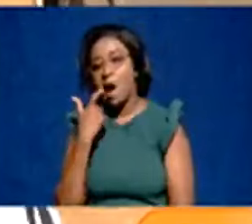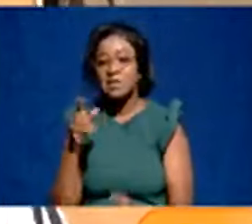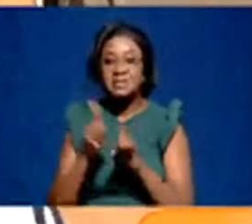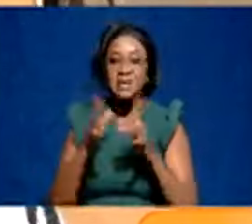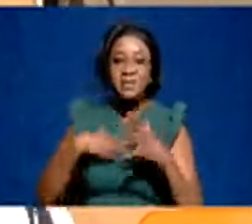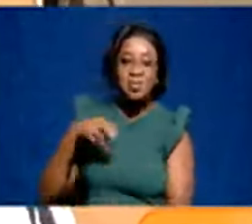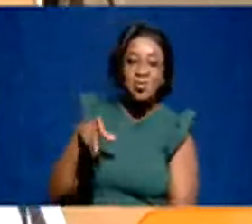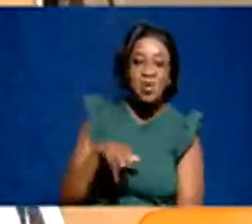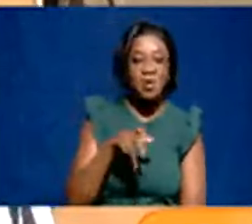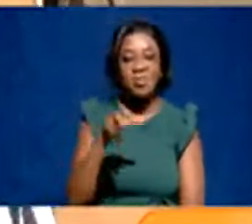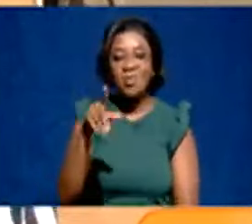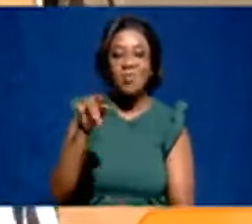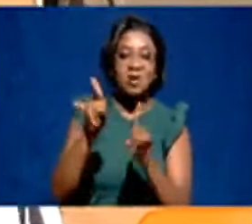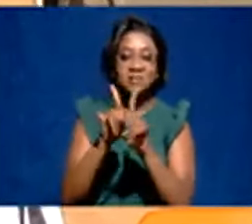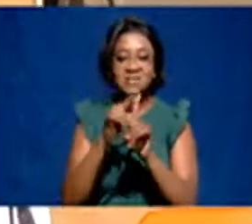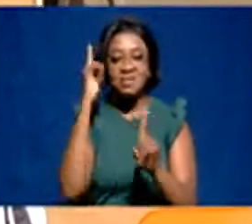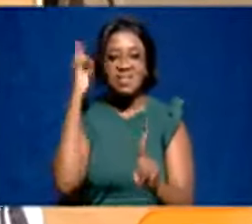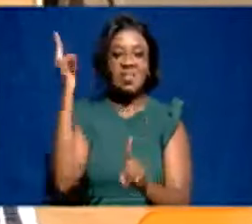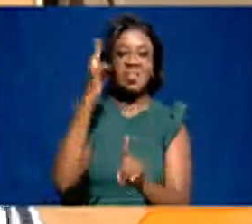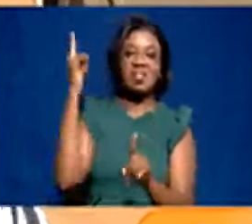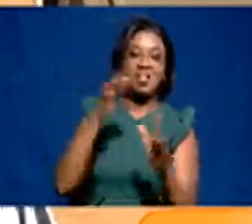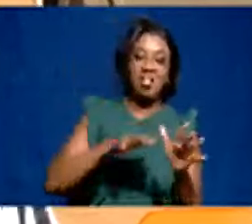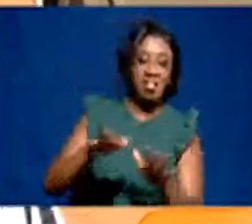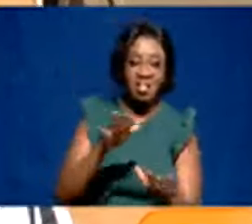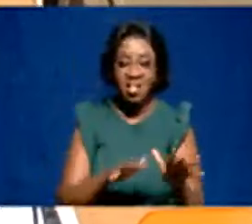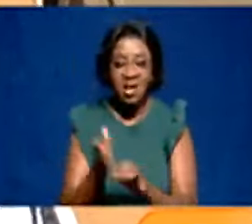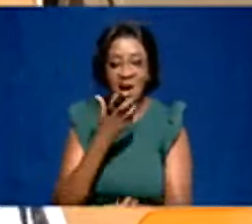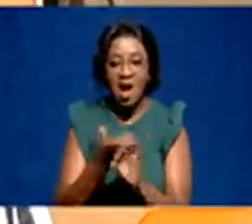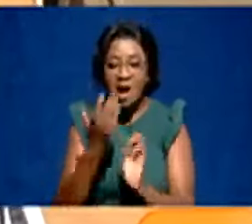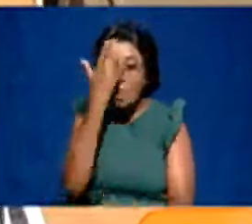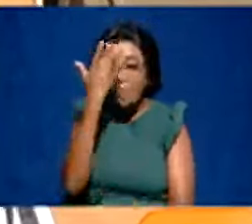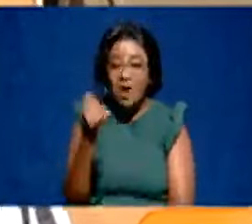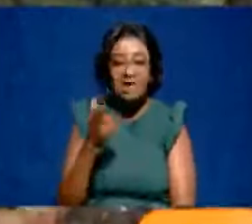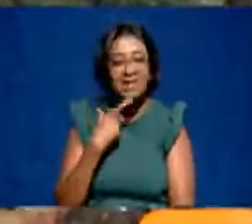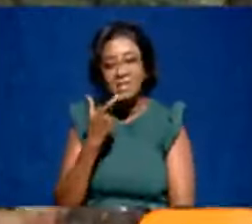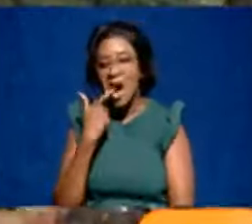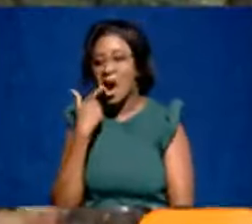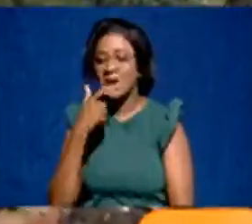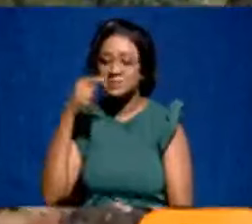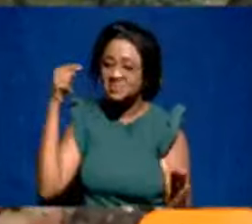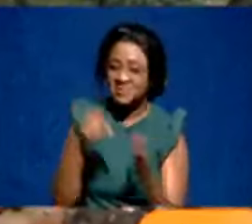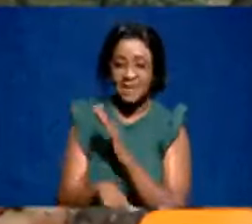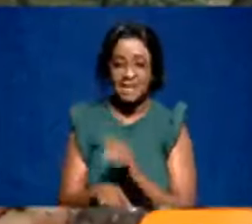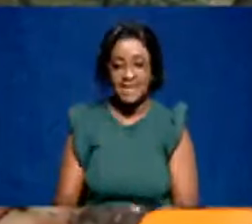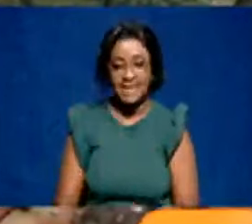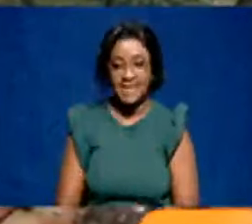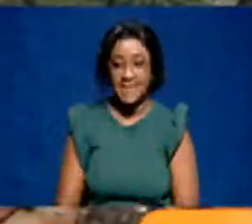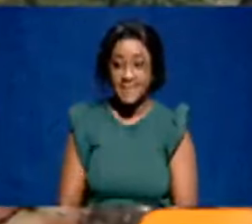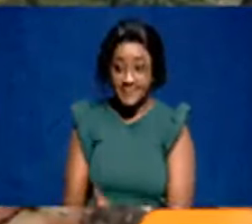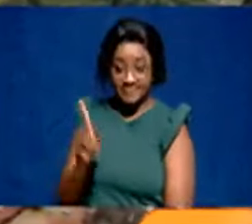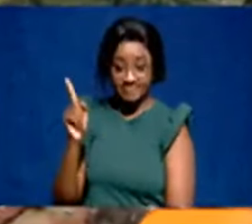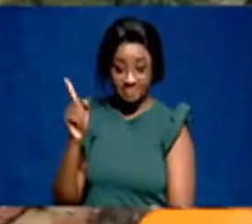kama warevi tu. Sababu ya ukosefu wa hiyo pombe sababu wamekuwa addicted kabisa. Tayari wawakilishi wadi